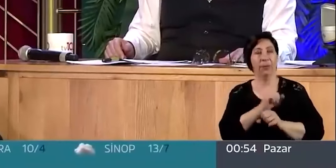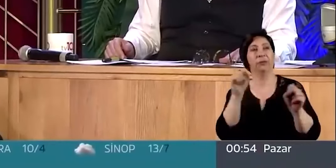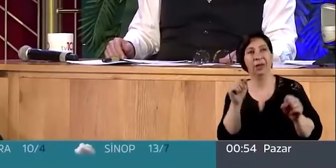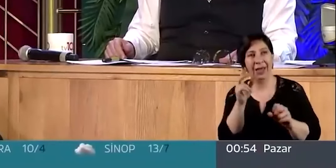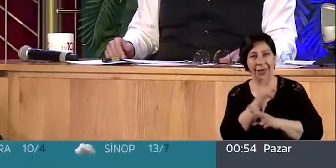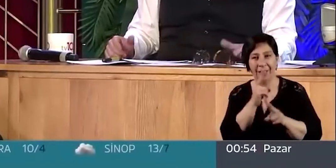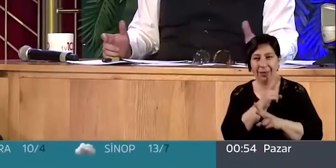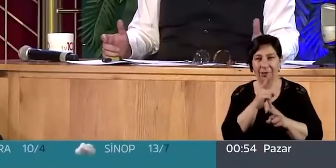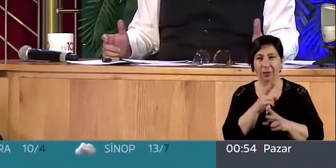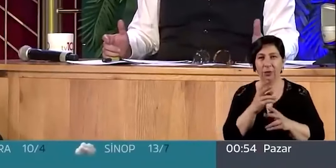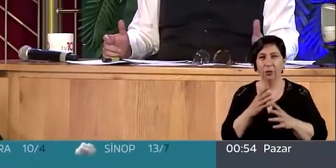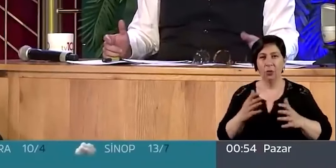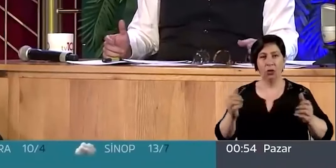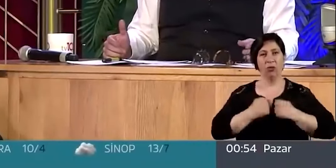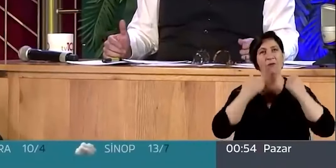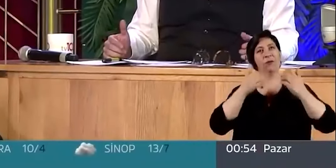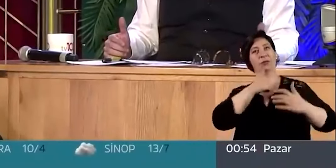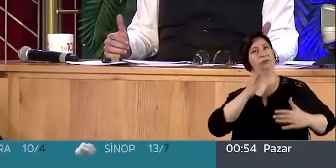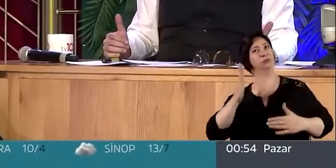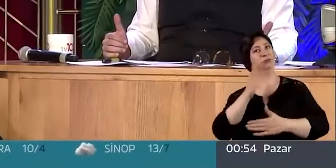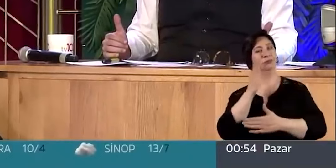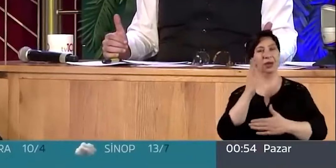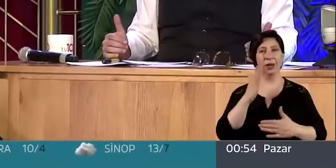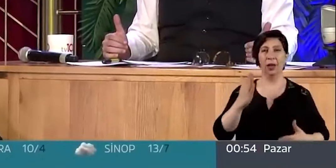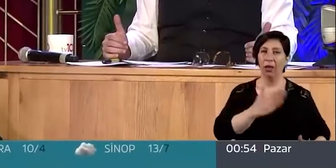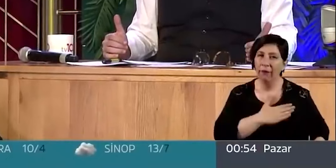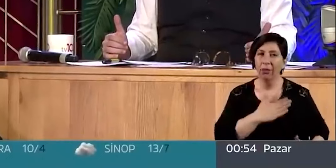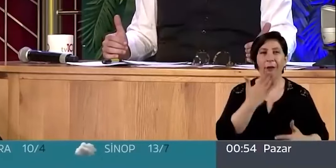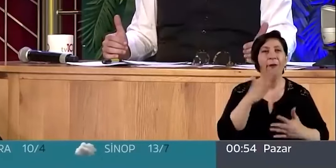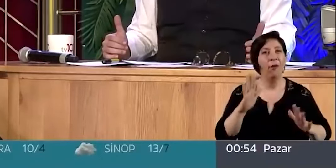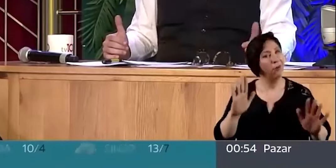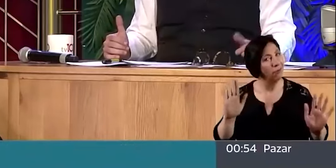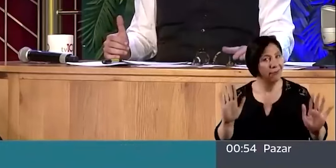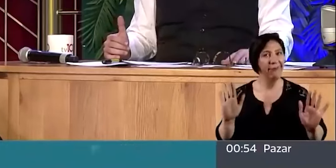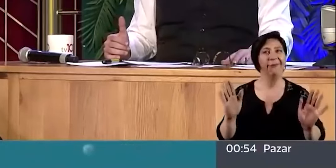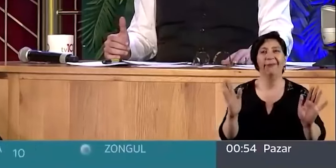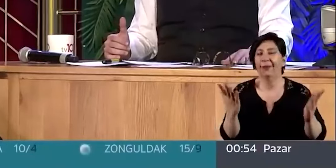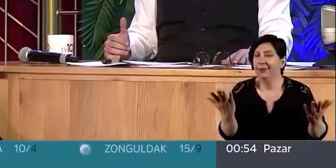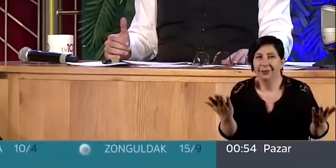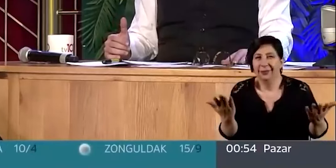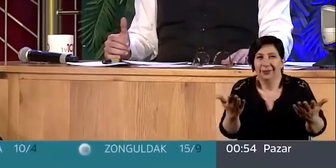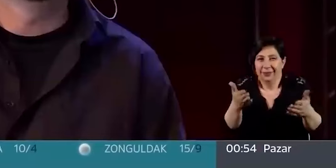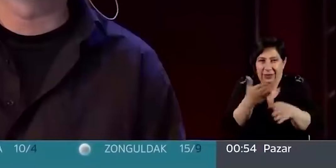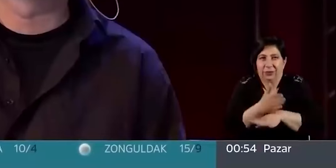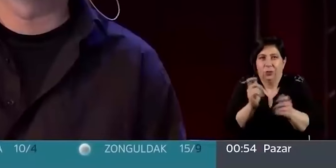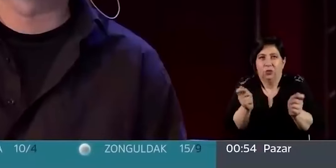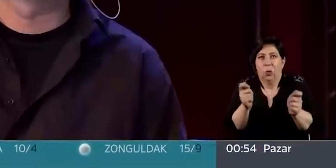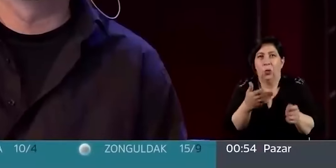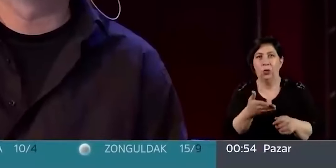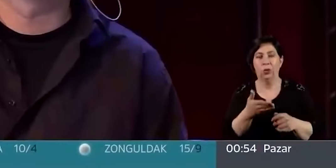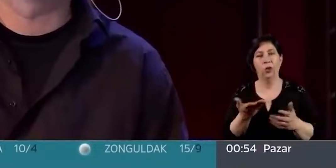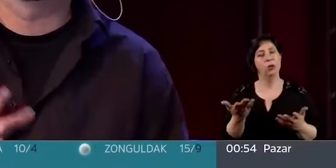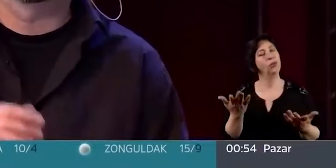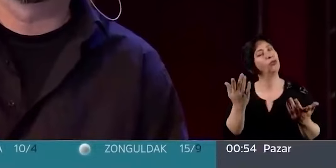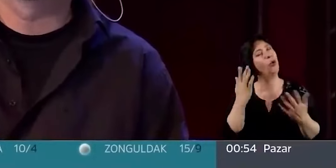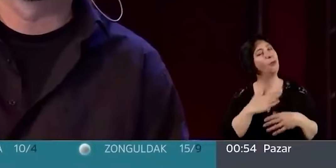patlayan kahkahalar, kocaman bir adam, eyvallah yok. Ha? Yani hakikaten zor yani. Biraz da tövbe